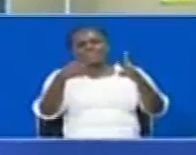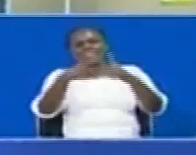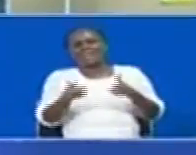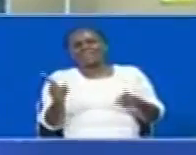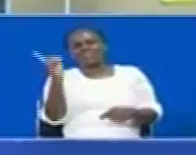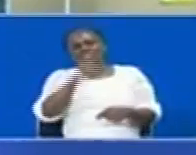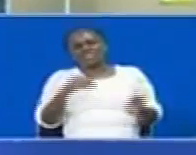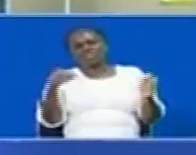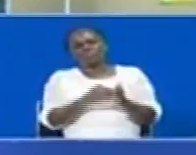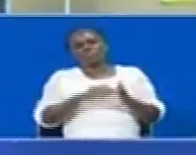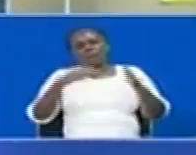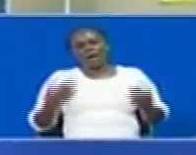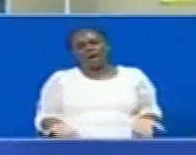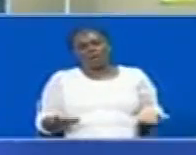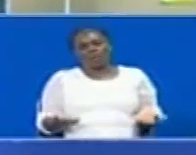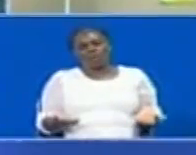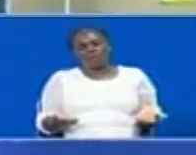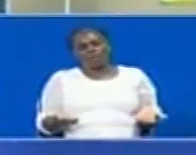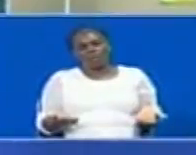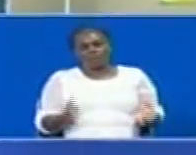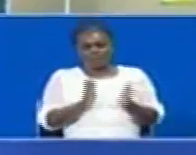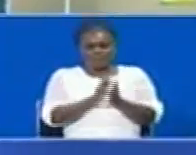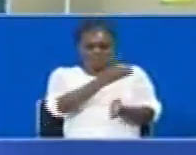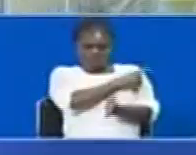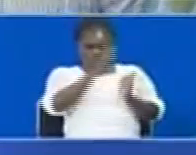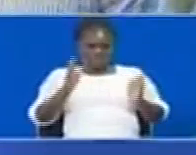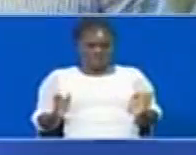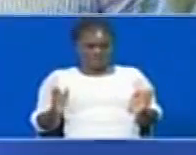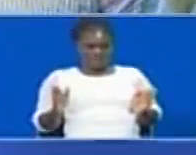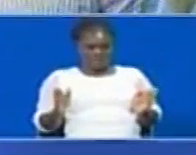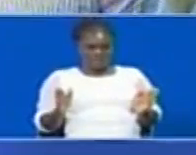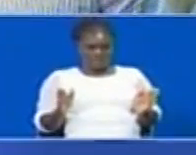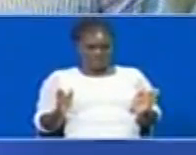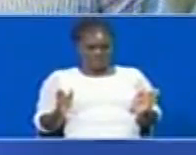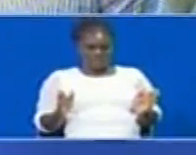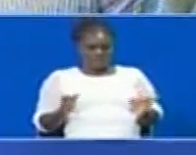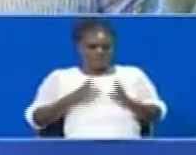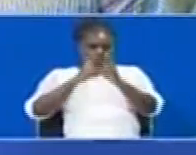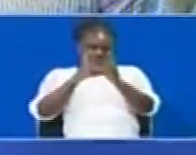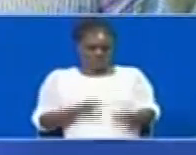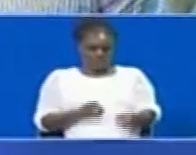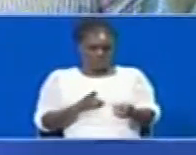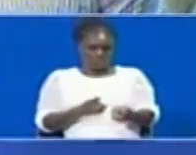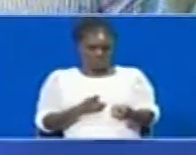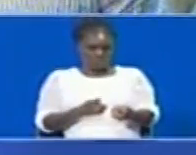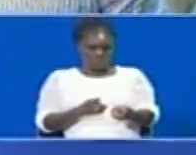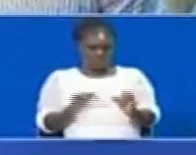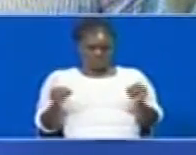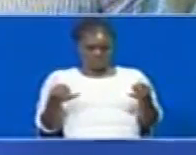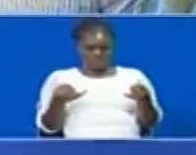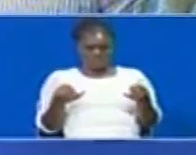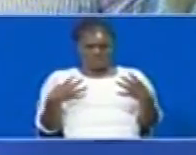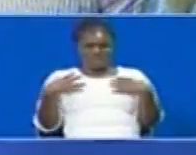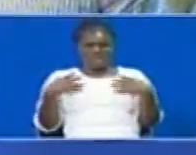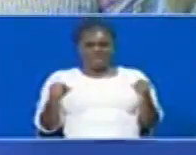ushaanza tayari? Haiwezekani. Na daktari, kuna pia ripoti ambayo imetolewa na ama katika taarifa yake waziri wa